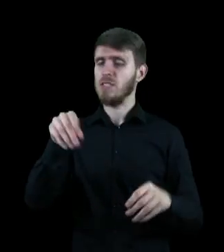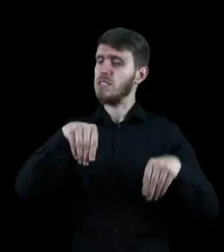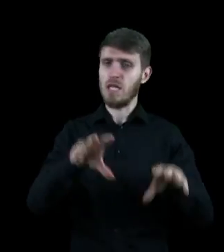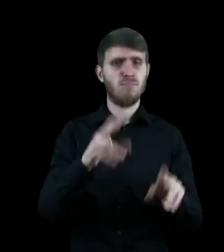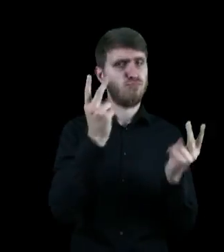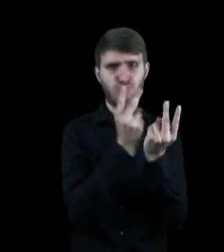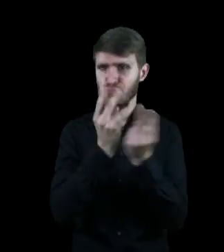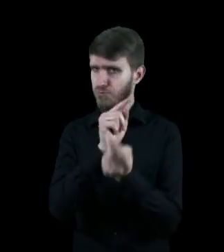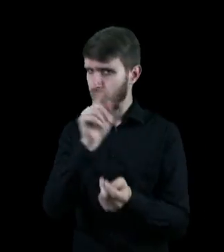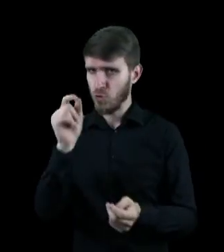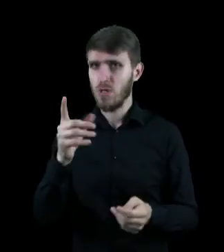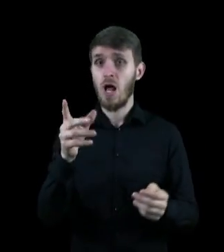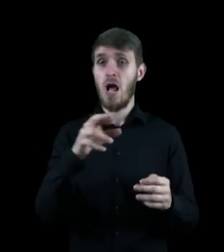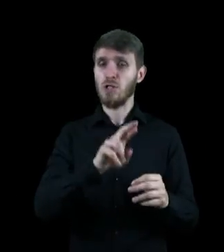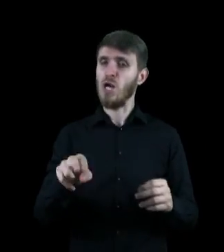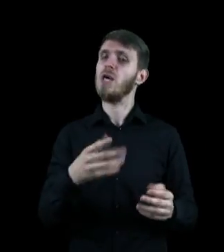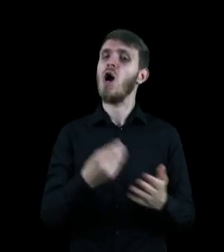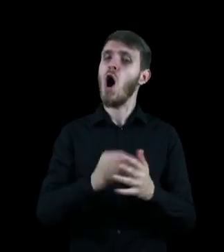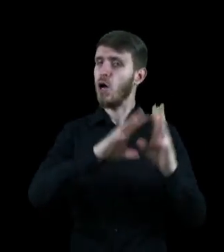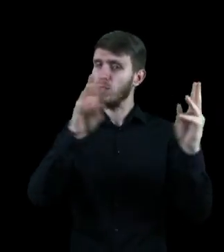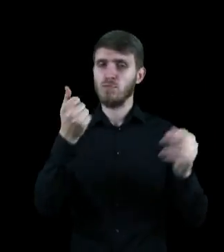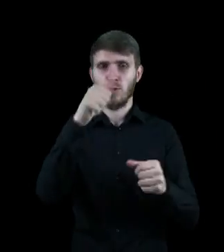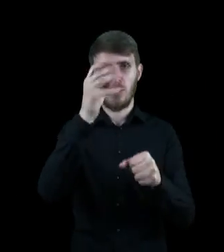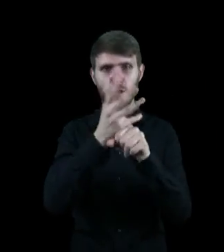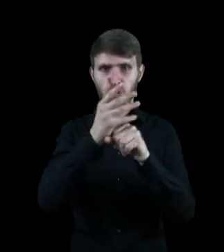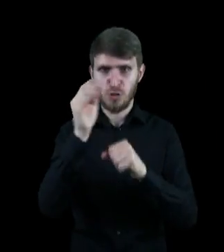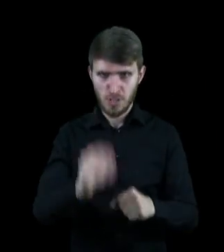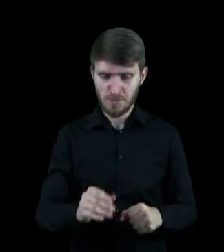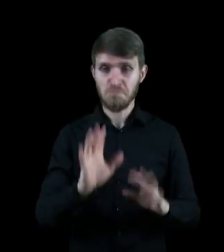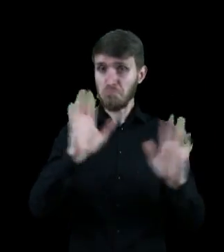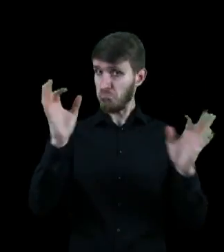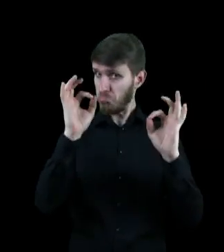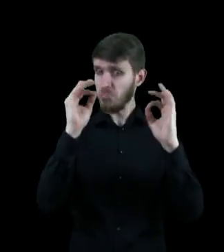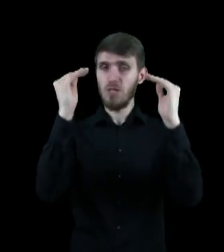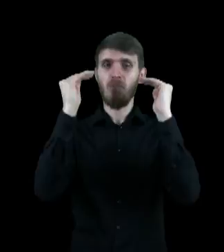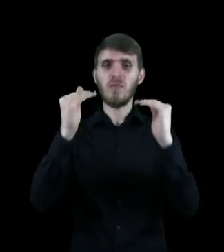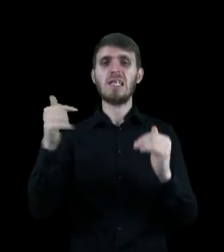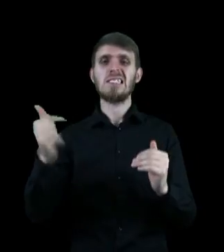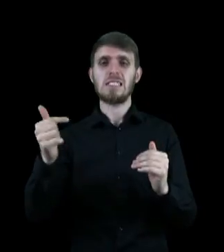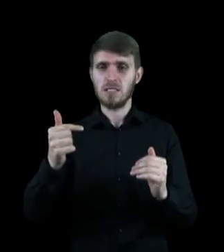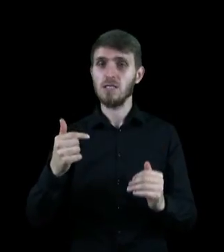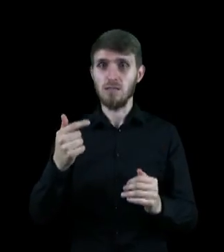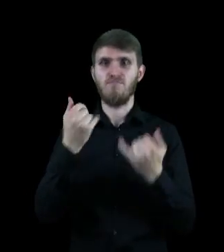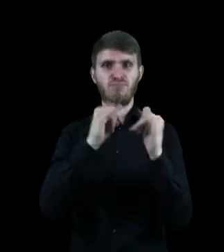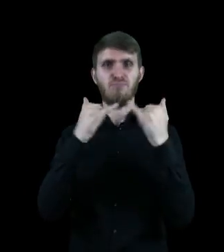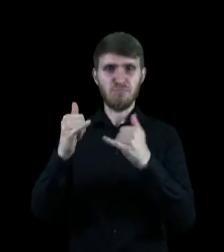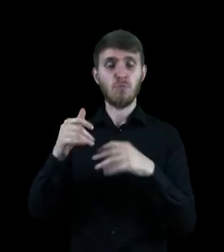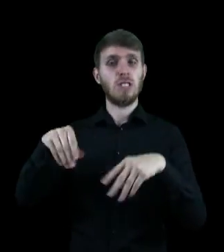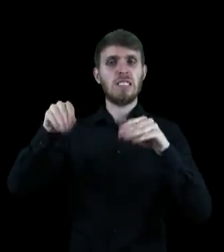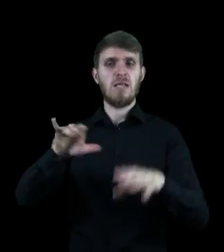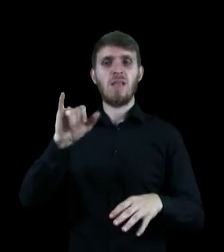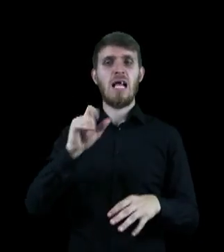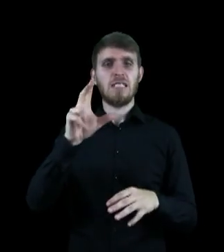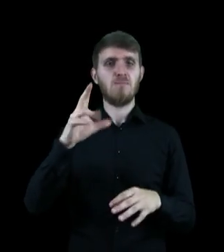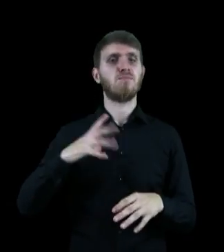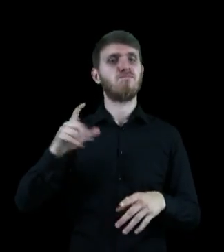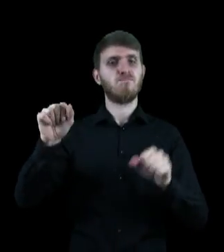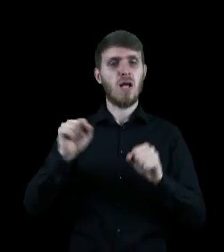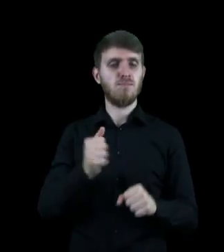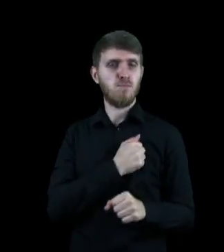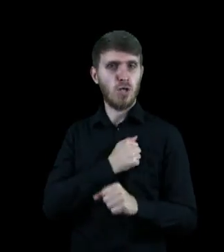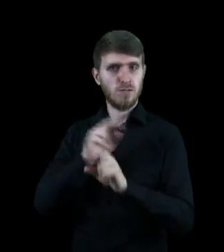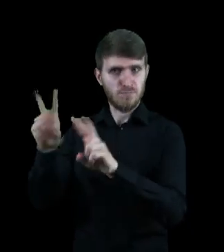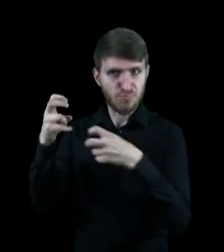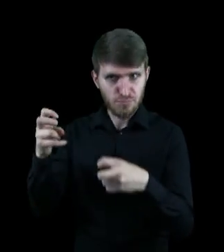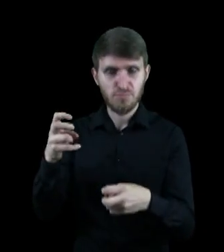aktywa, oba sklepy są identyczne i aktywa wynoszą w sumie 140 tysięcy złotych. Rozbieżność pojawia